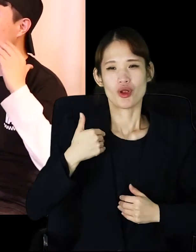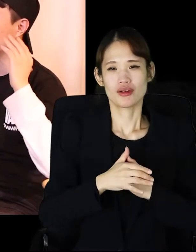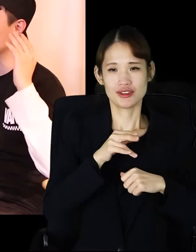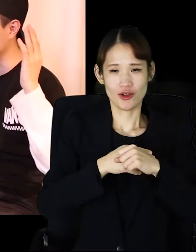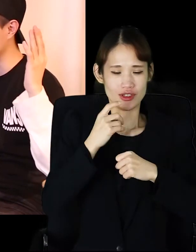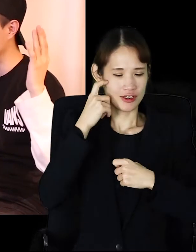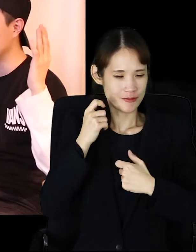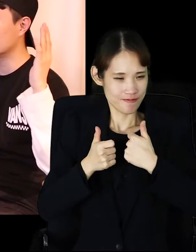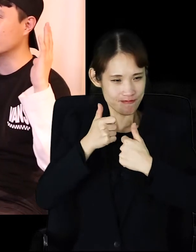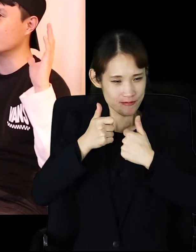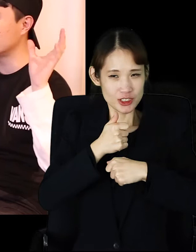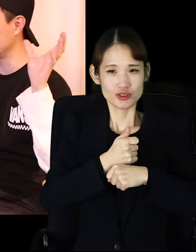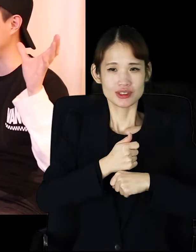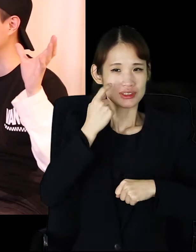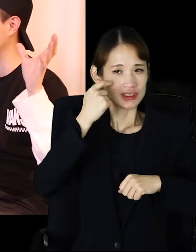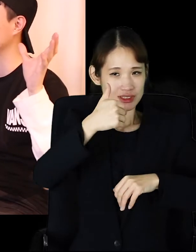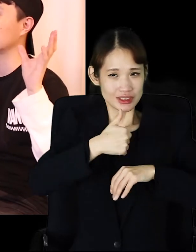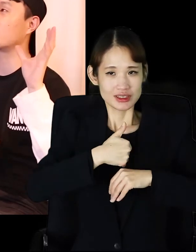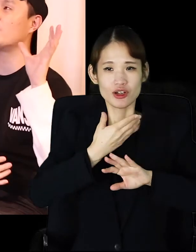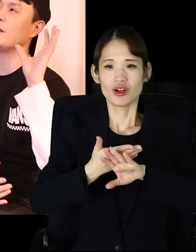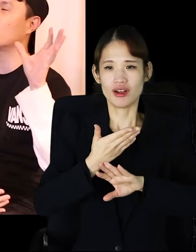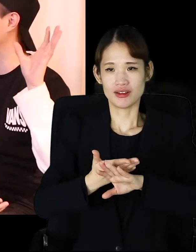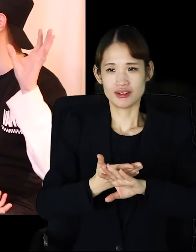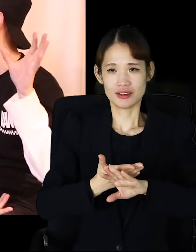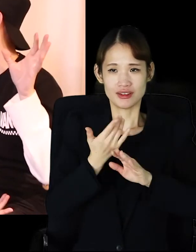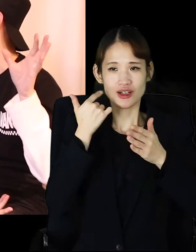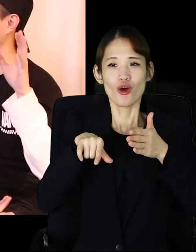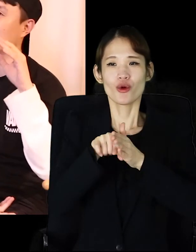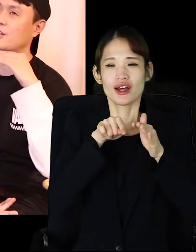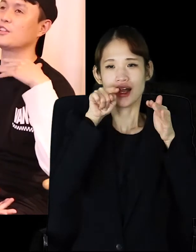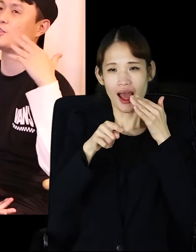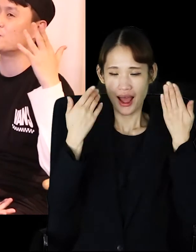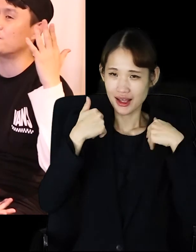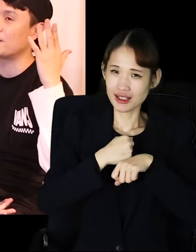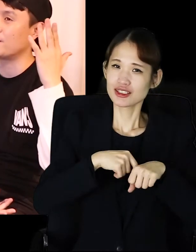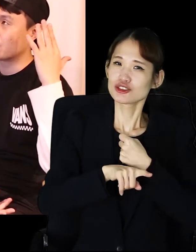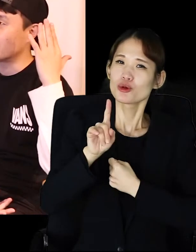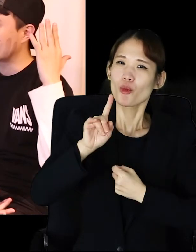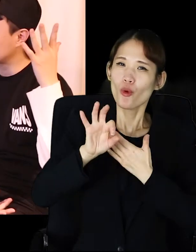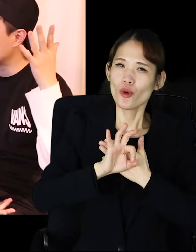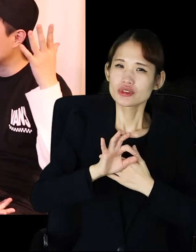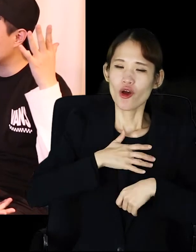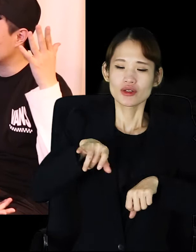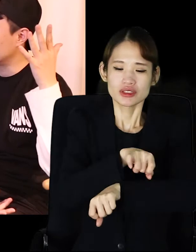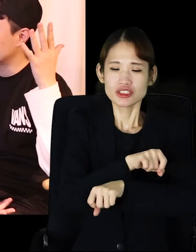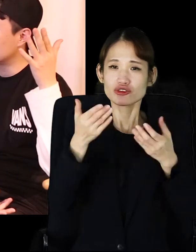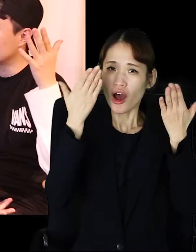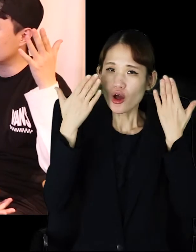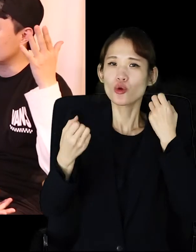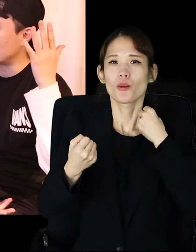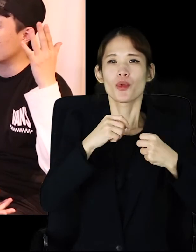그런 신경전과 선생님과의 의견 대립. 저는 아. 그걸 하려고 학교를 갔어요. 근데 제가 그랬던 이유는 뭐냐면 저희는